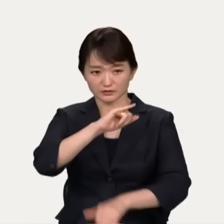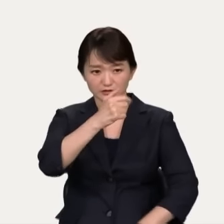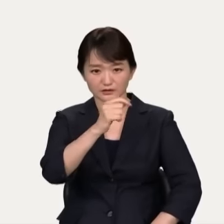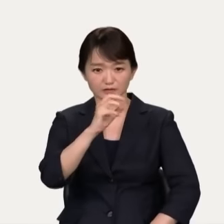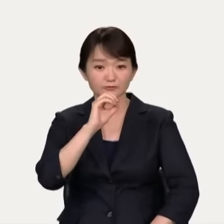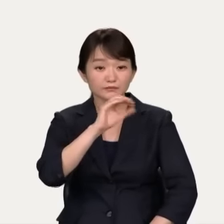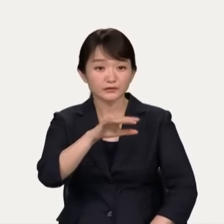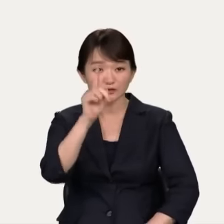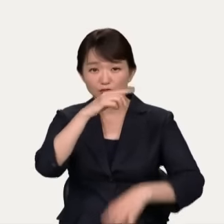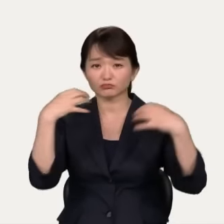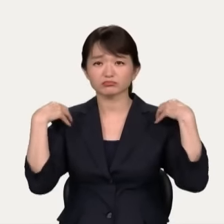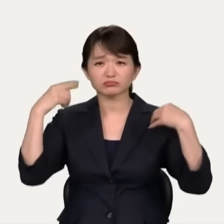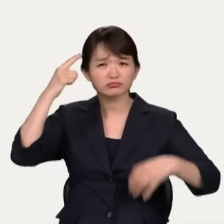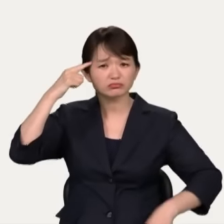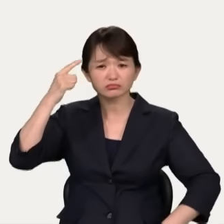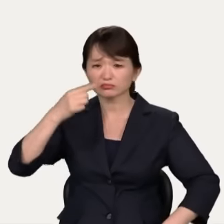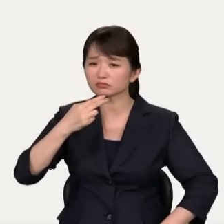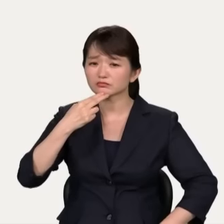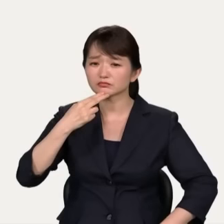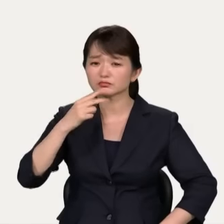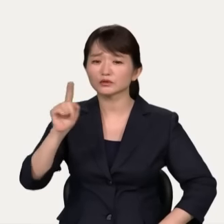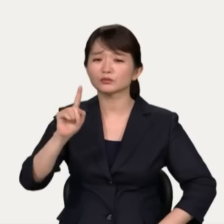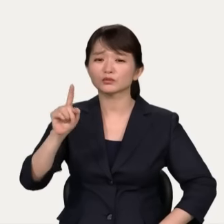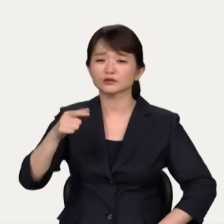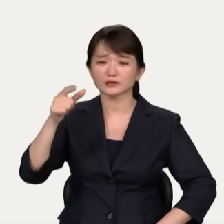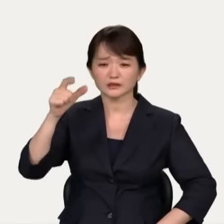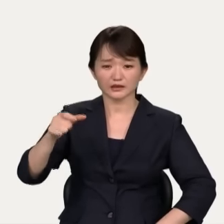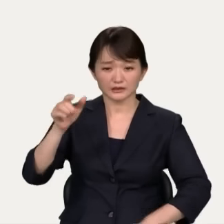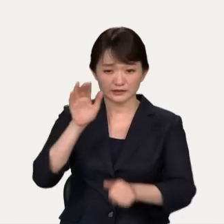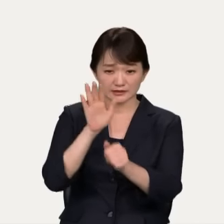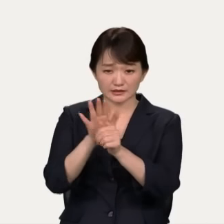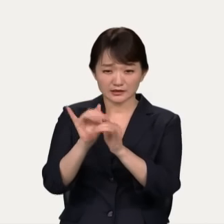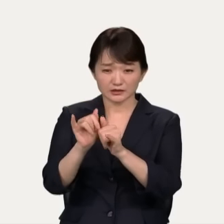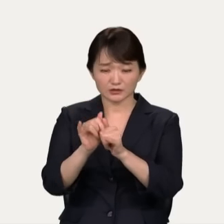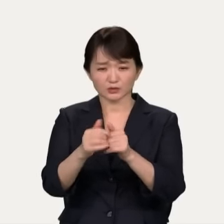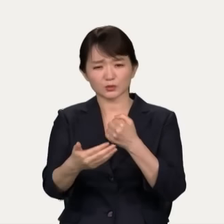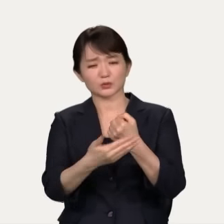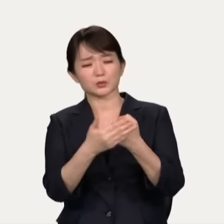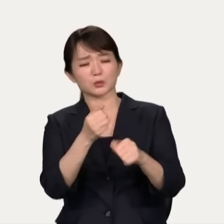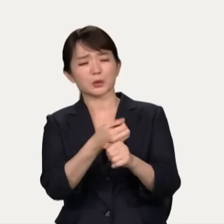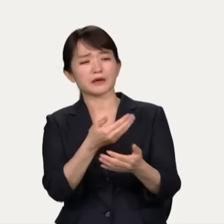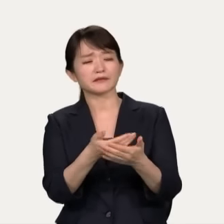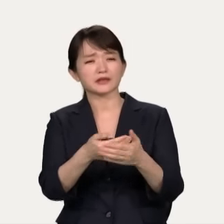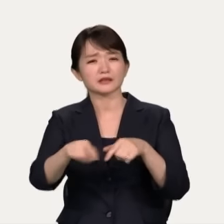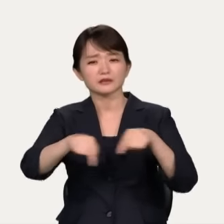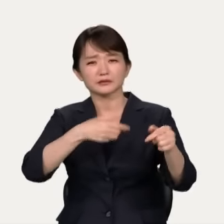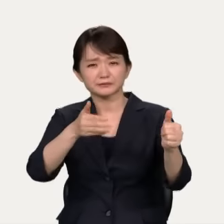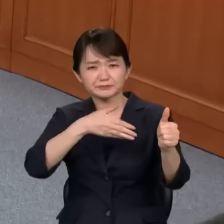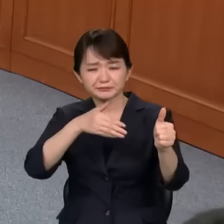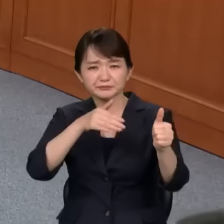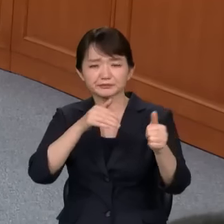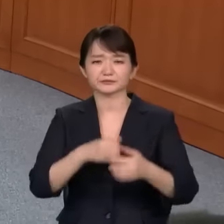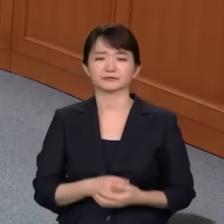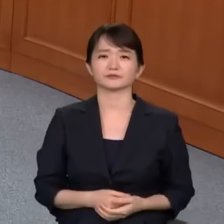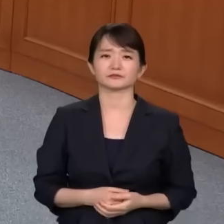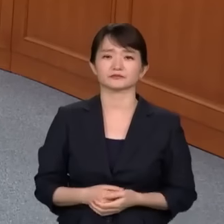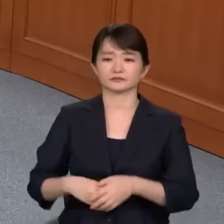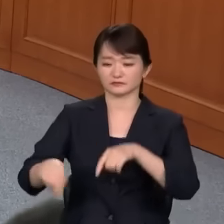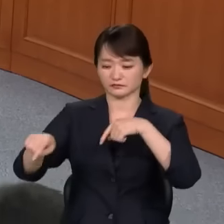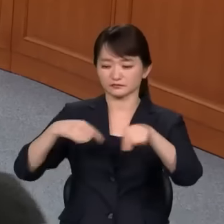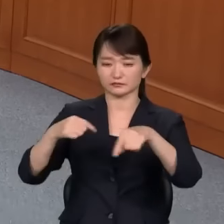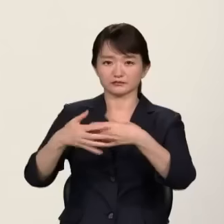정부는 전혀 생각지도 않고 있는 문제라며 강성 지지층을 향한 호소용 정치 선동이라고 비판했습니다.